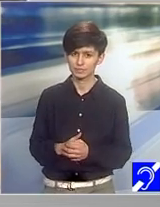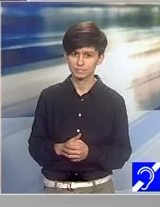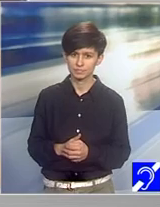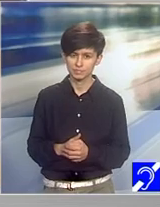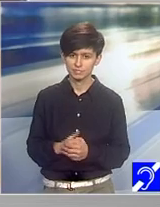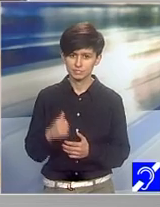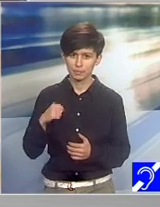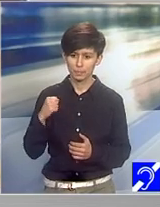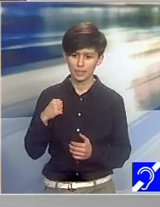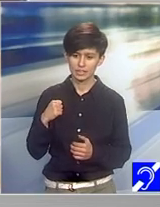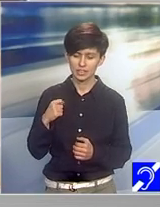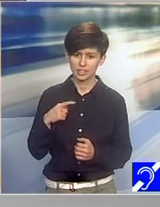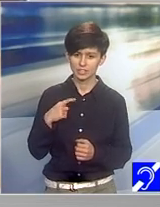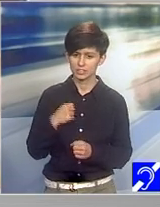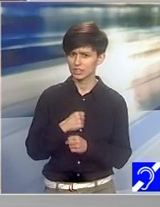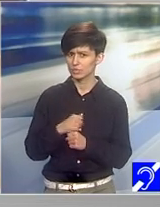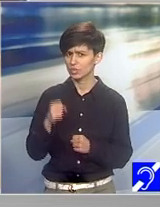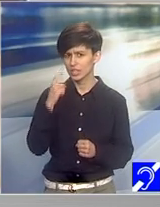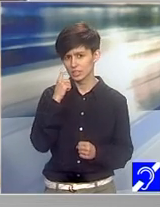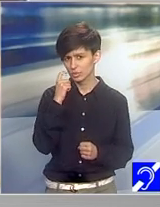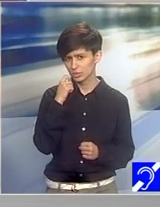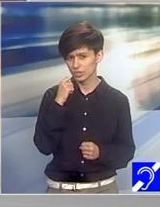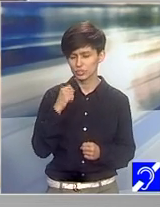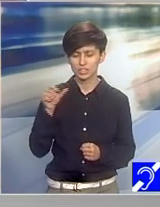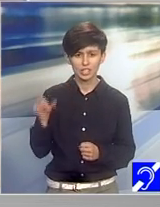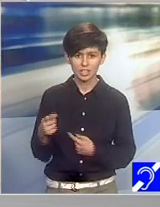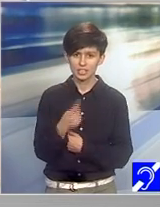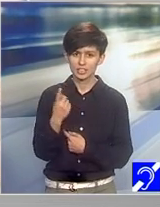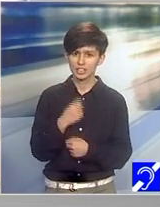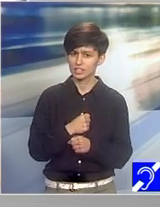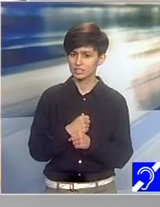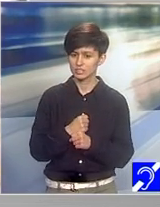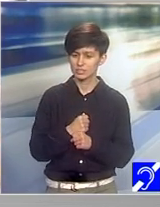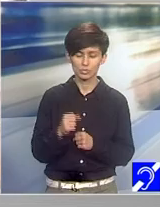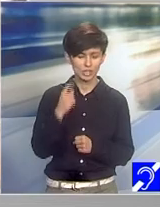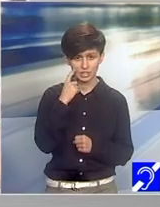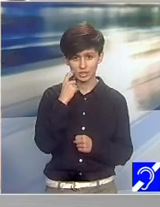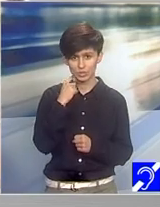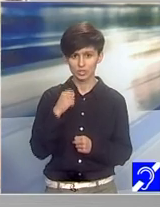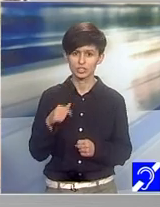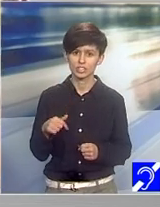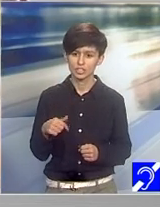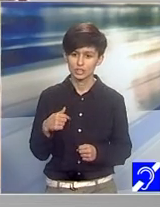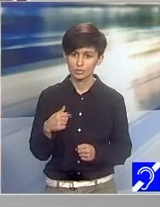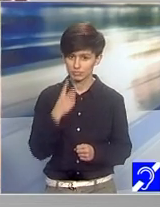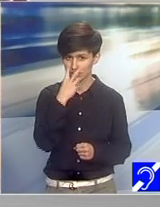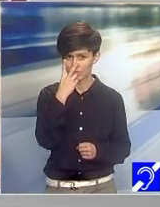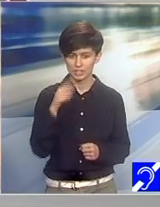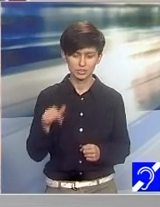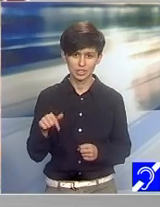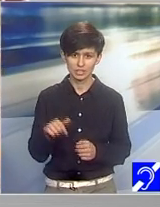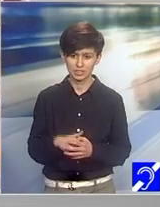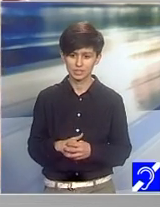Tinerii sunt foarte curioși, străinii sunt foarte curioși și ai noștri, asta e o constatare a mea și a